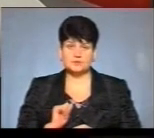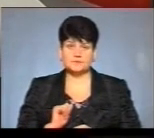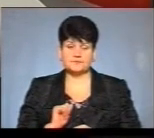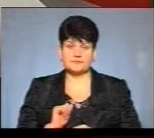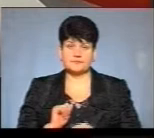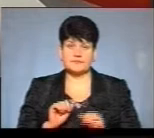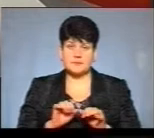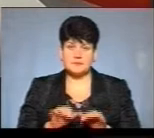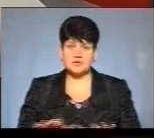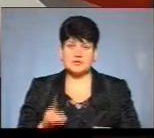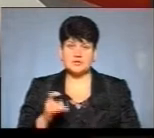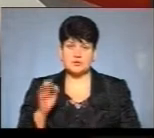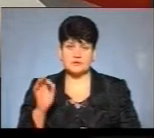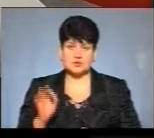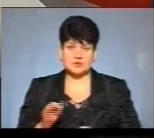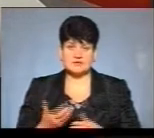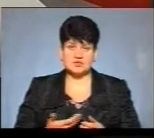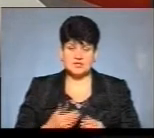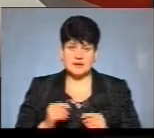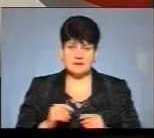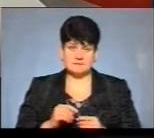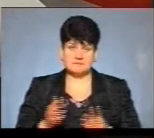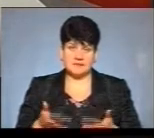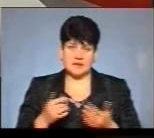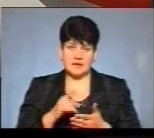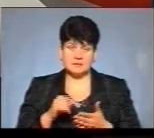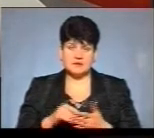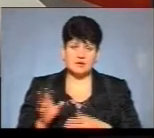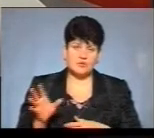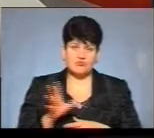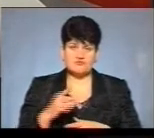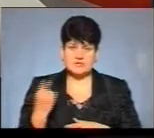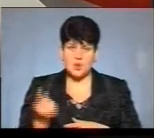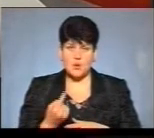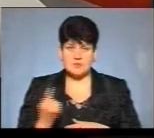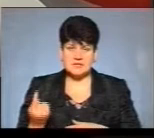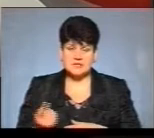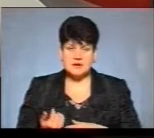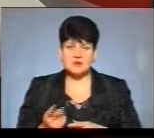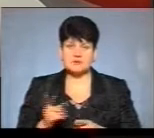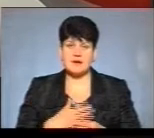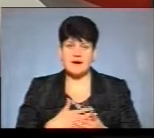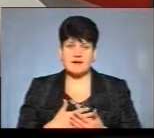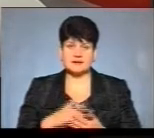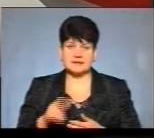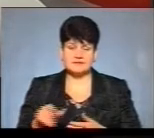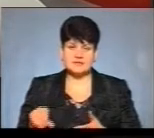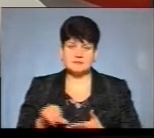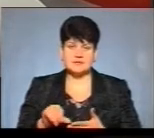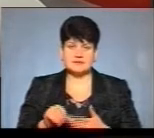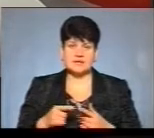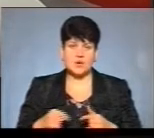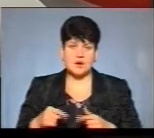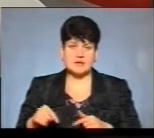мережа «100% життя» підняла це питання у всіх областях, щоб активісти, представники